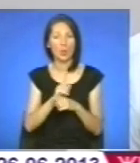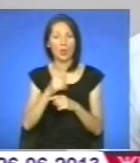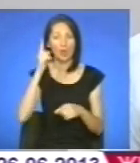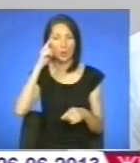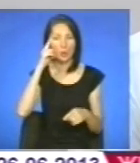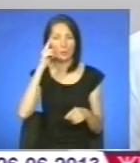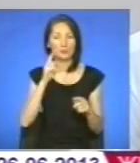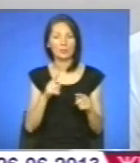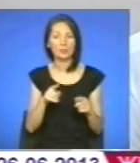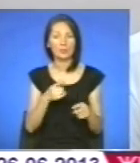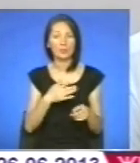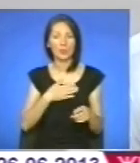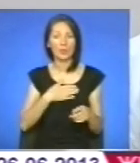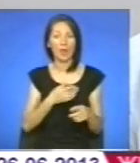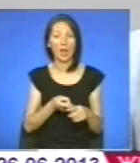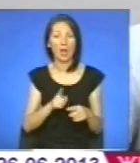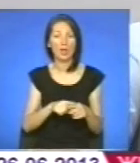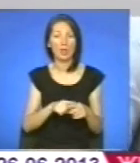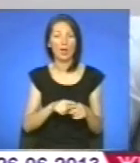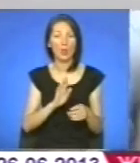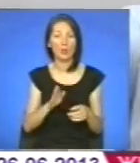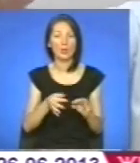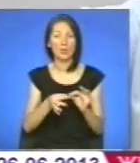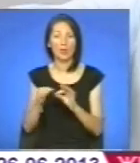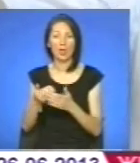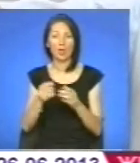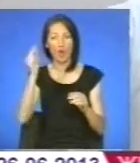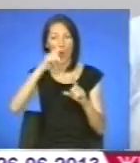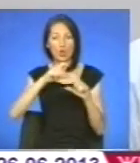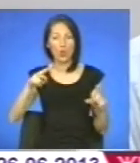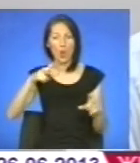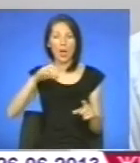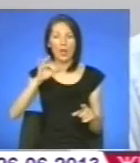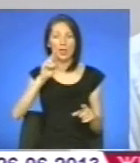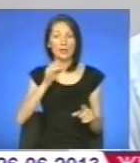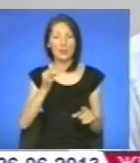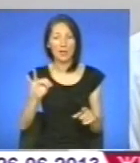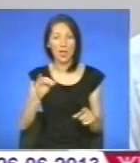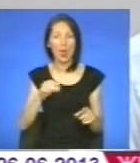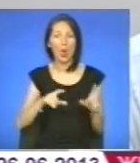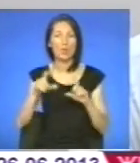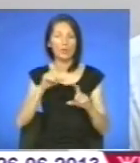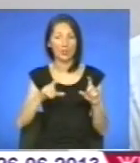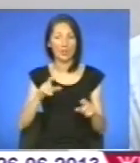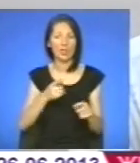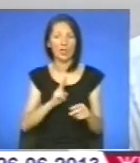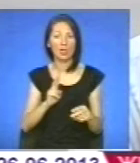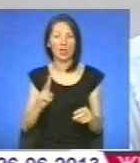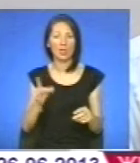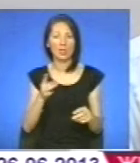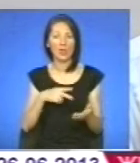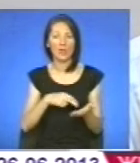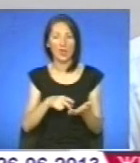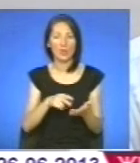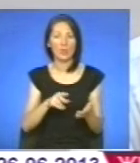раз это и даст цепочка от школы, лицей, университет. Как раз і вийдемо